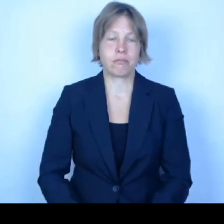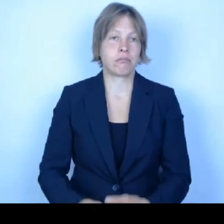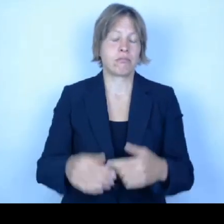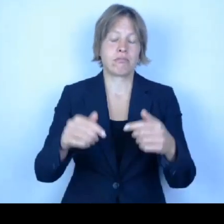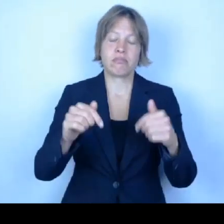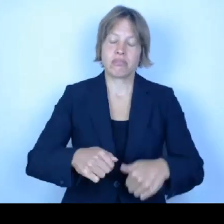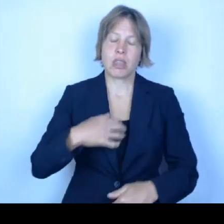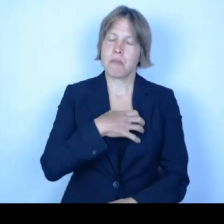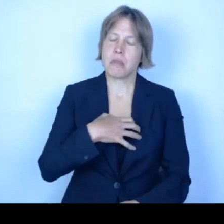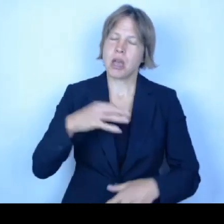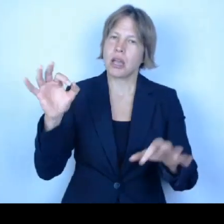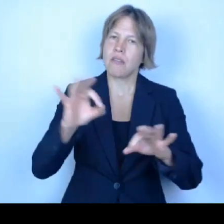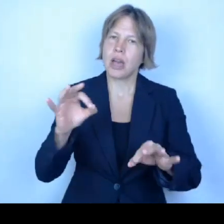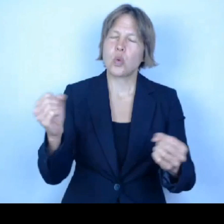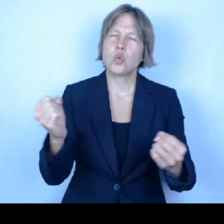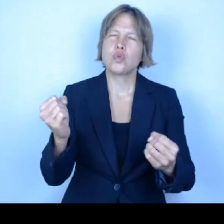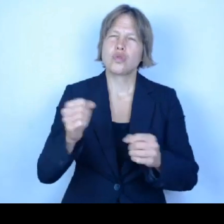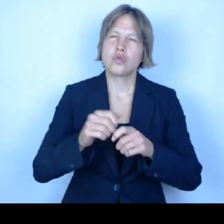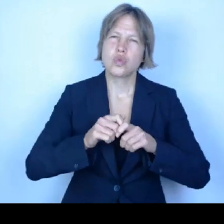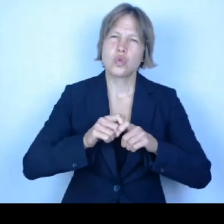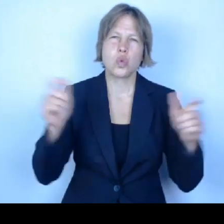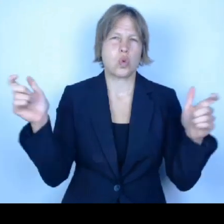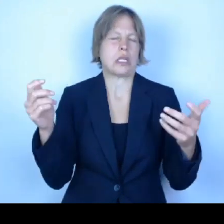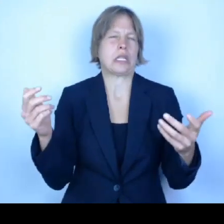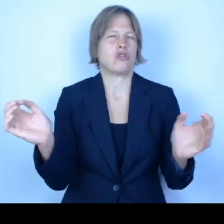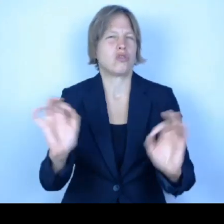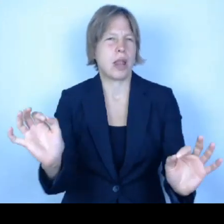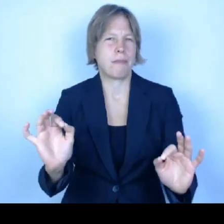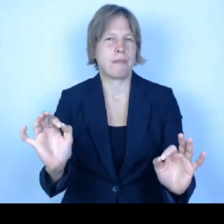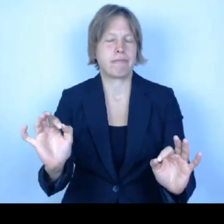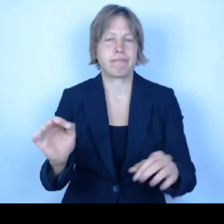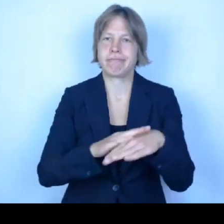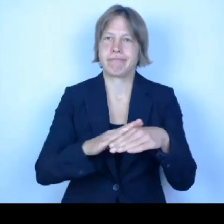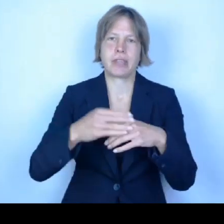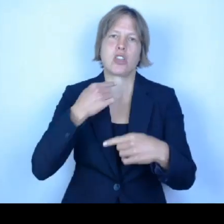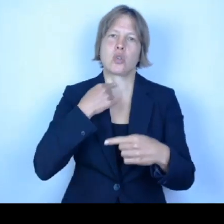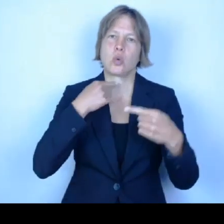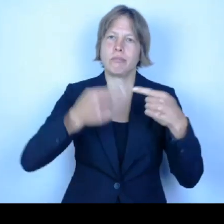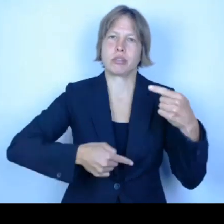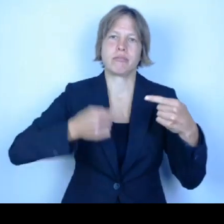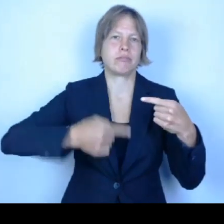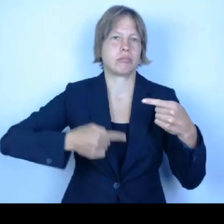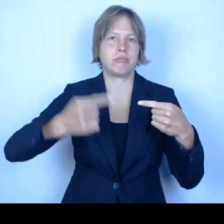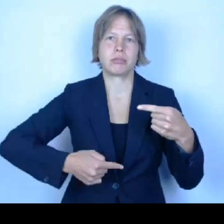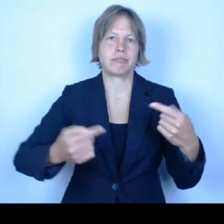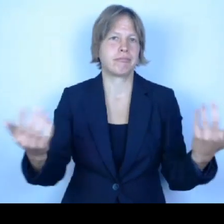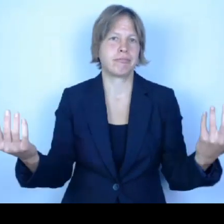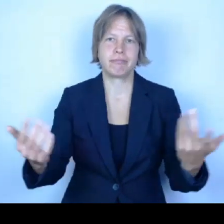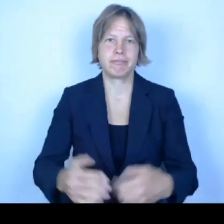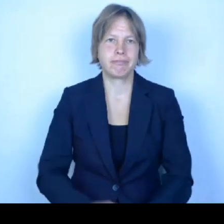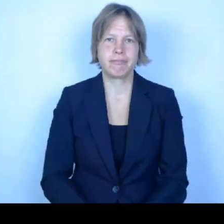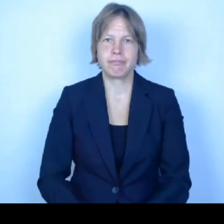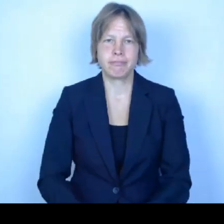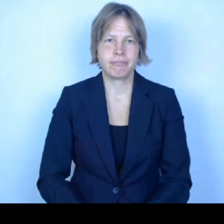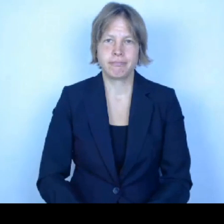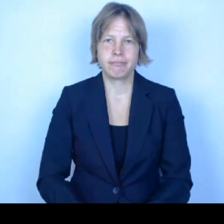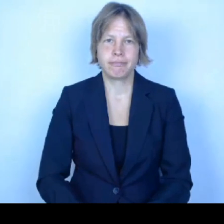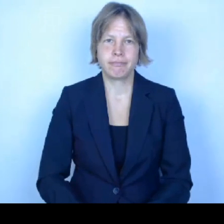Herren, herzlich willkommen zur Pressekonferenz der Staatsregierung über die weiteren Schritte zur Förderung von Kunst und Kultur. Ländern der Welt